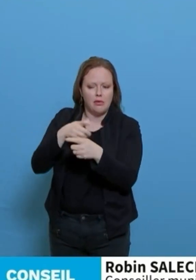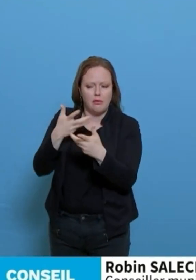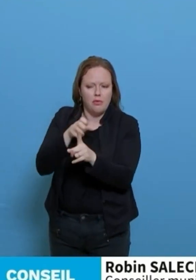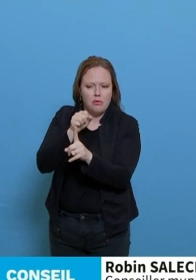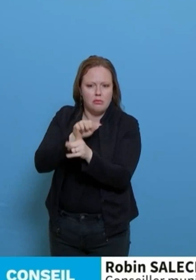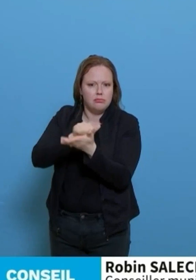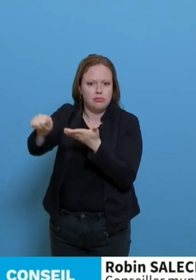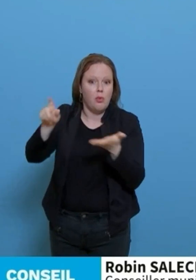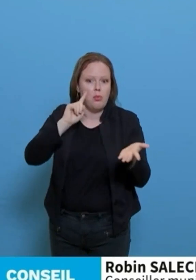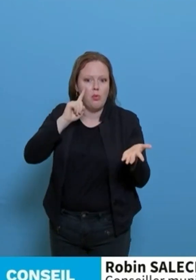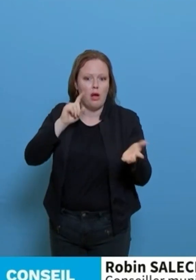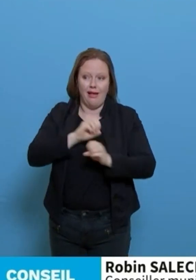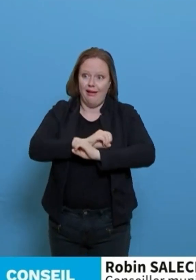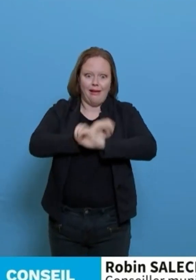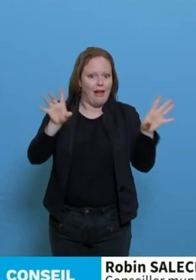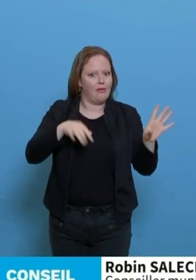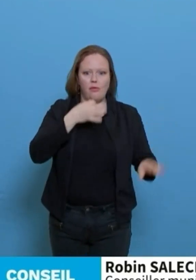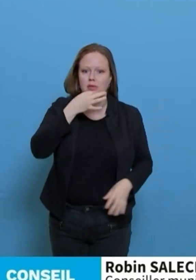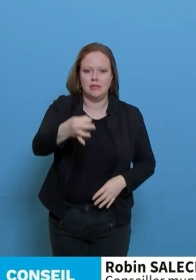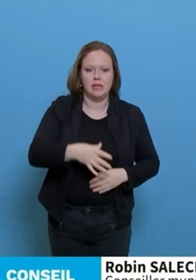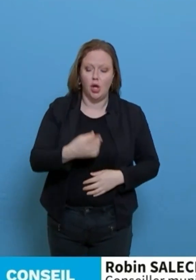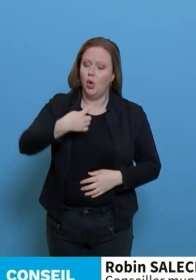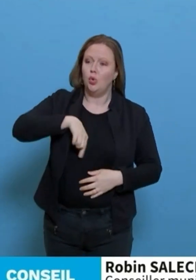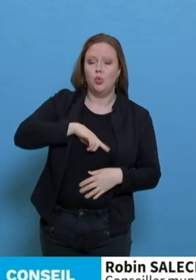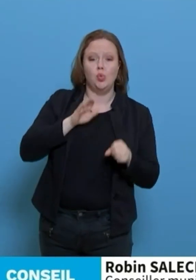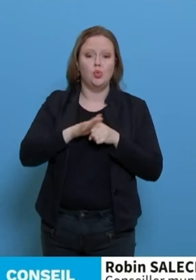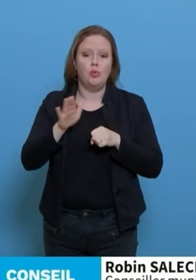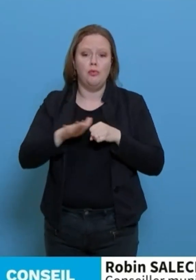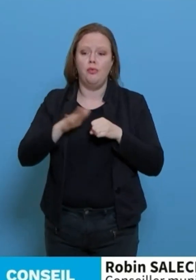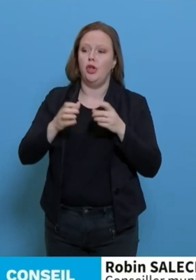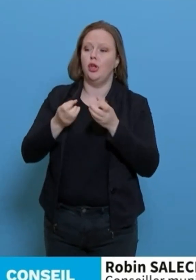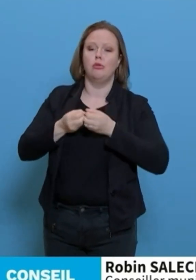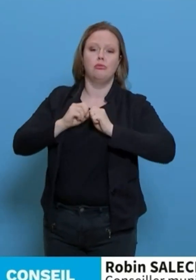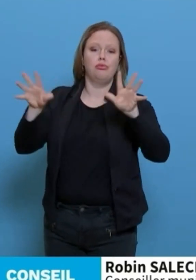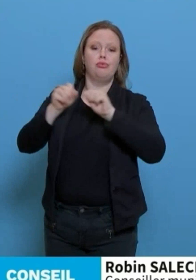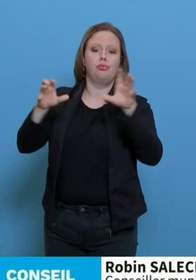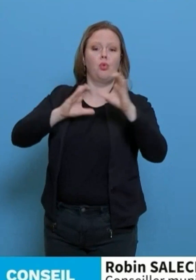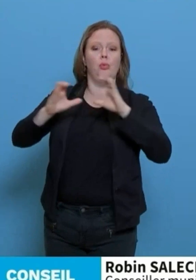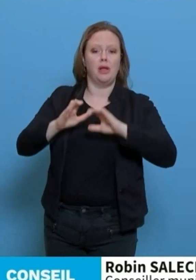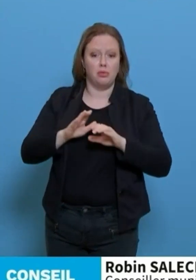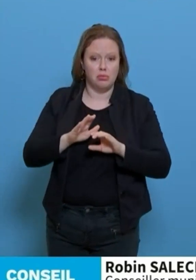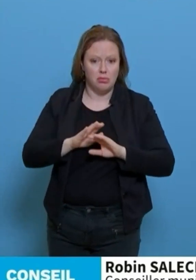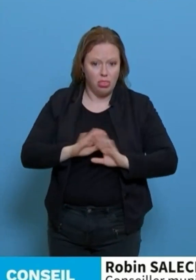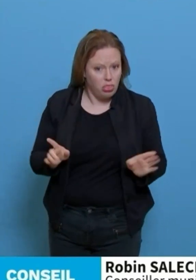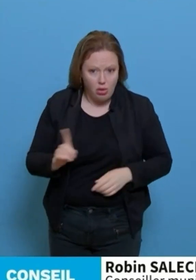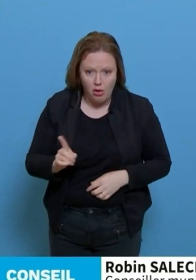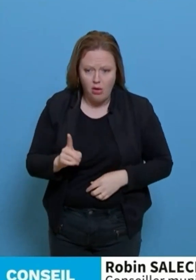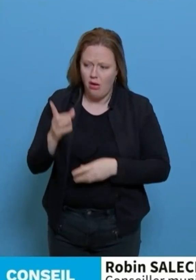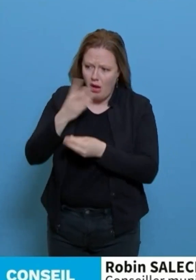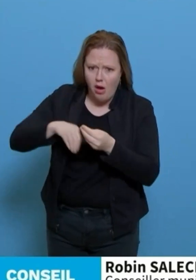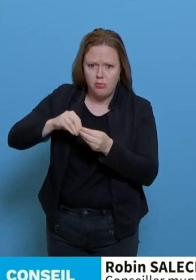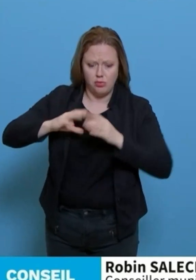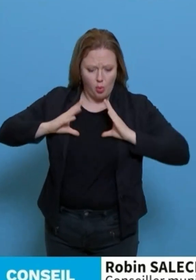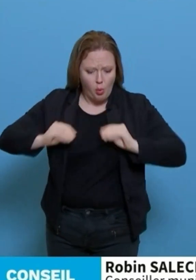faut aussi le dire en clarté, on ne pourra pas se contenter d'effets de communication sur ce sujet, mais nous aurons besoin bien au contraire